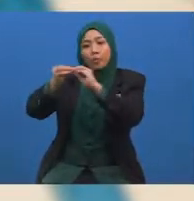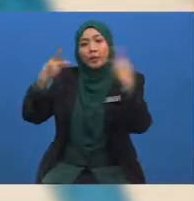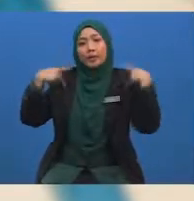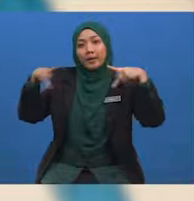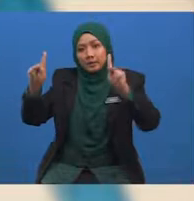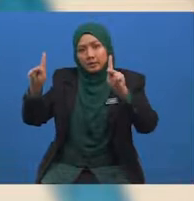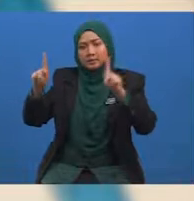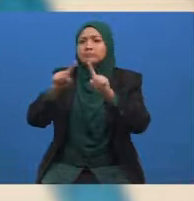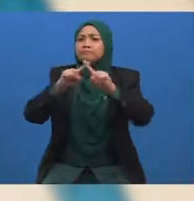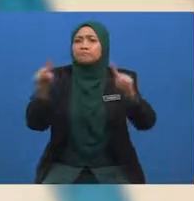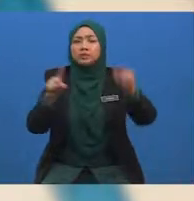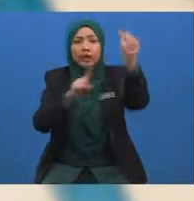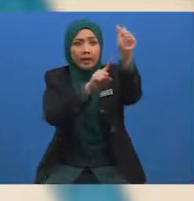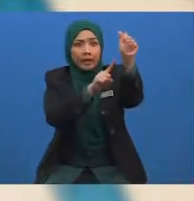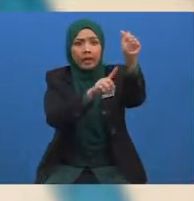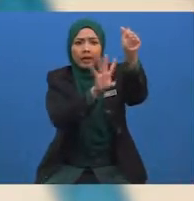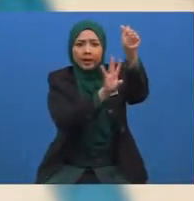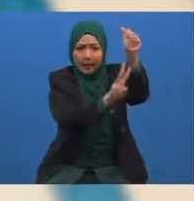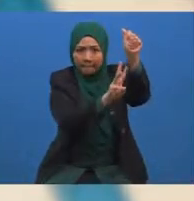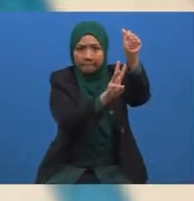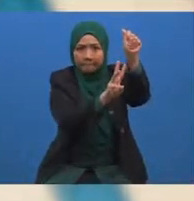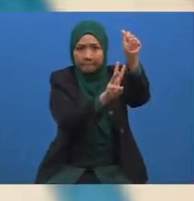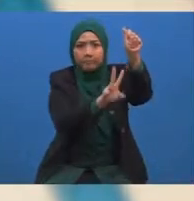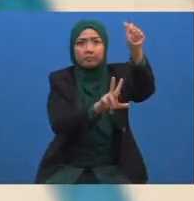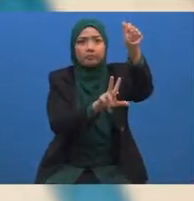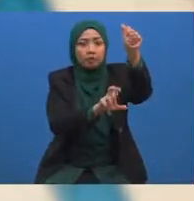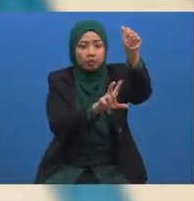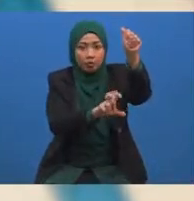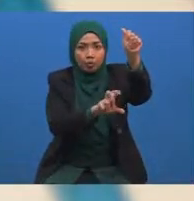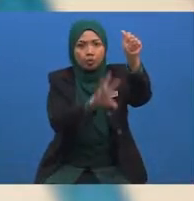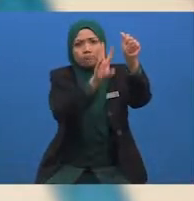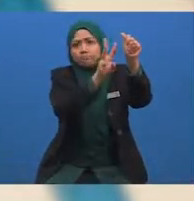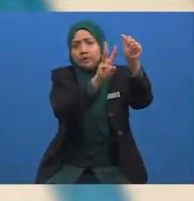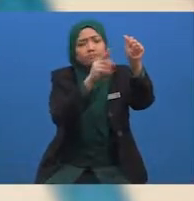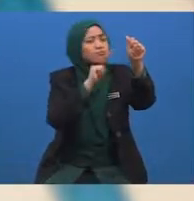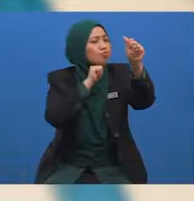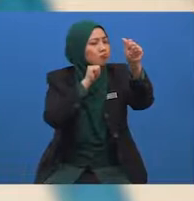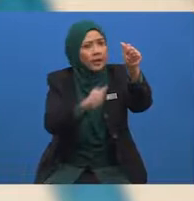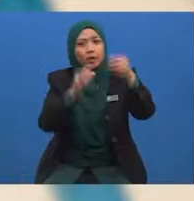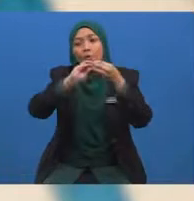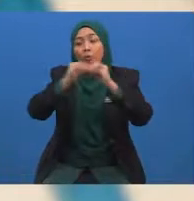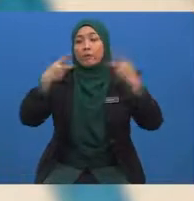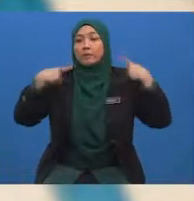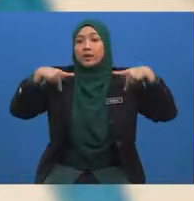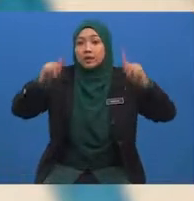nombor perdana kerana ia boleh dibahagi dengan 2 dan 3.